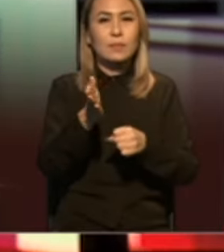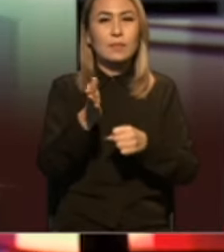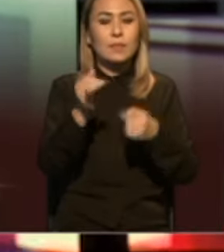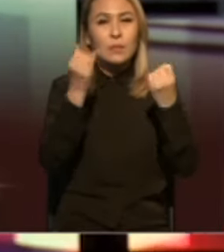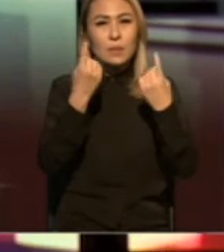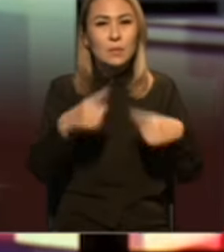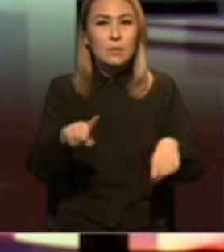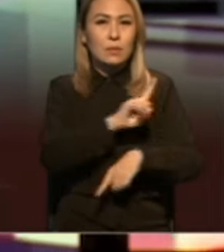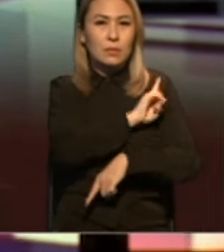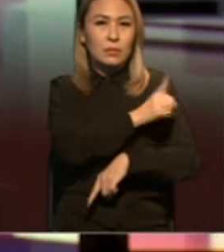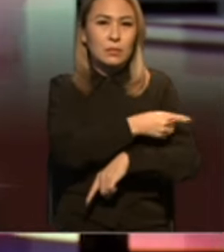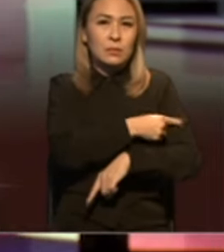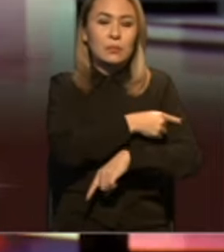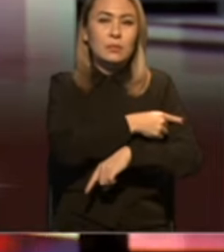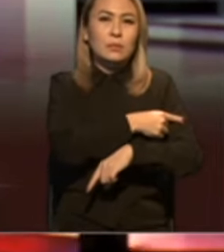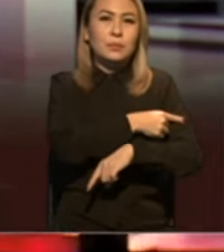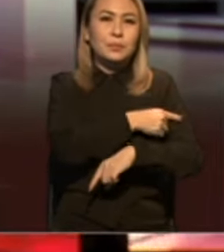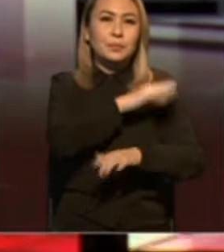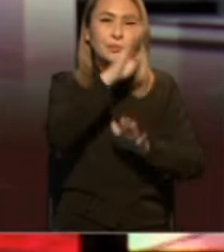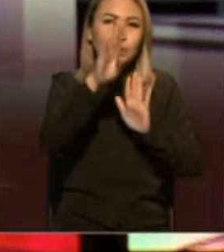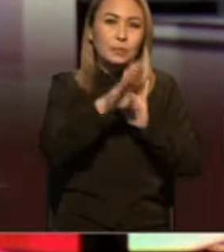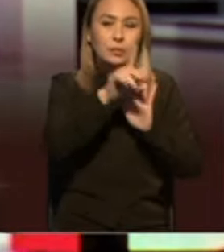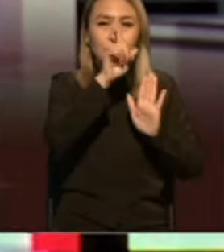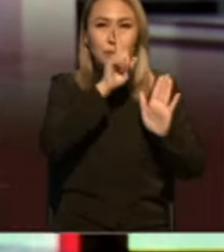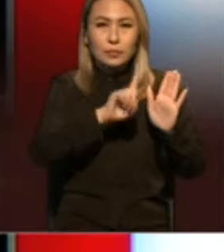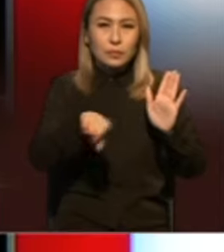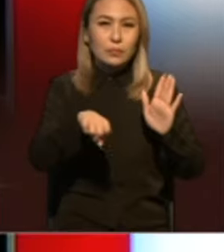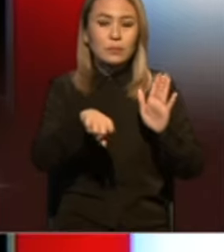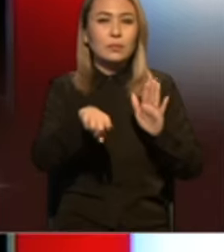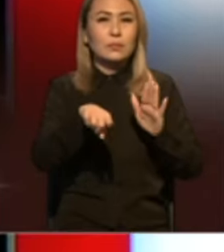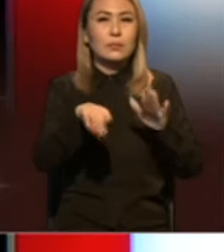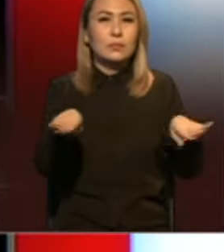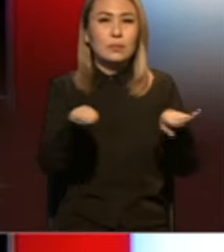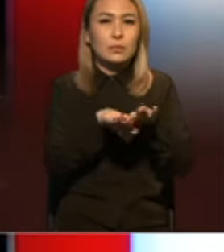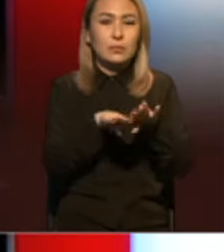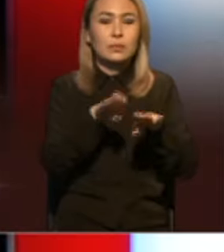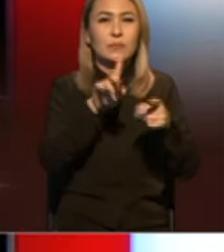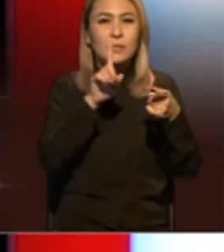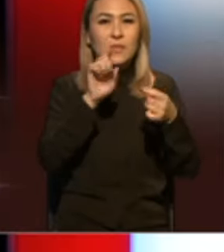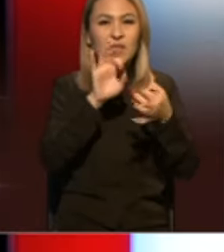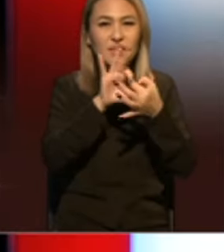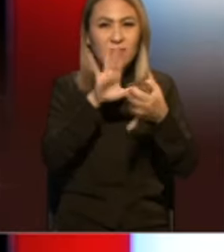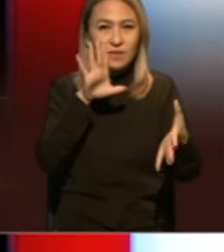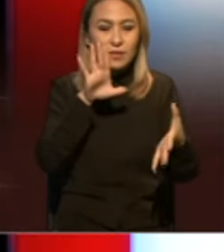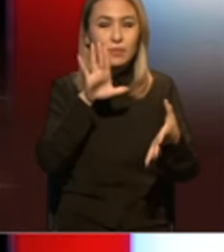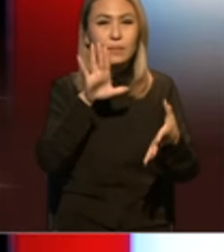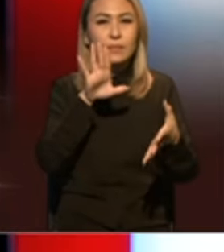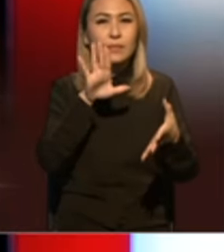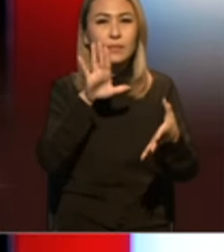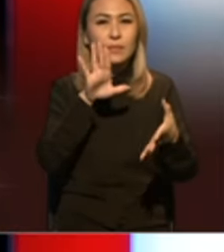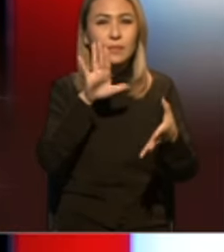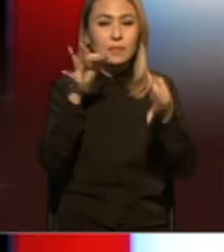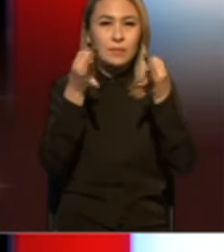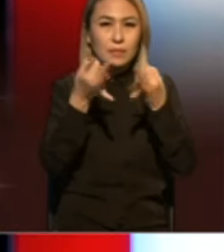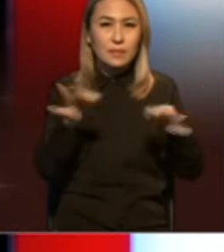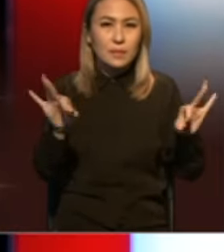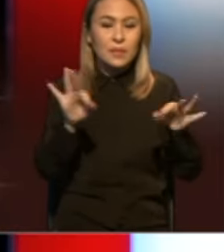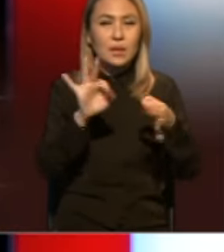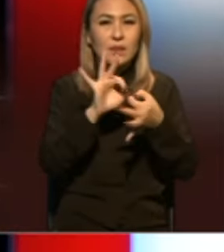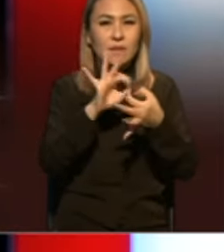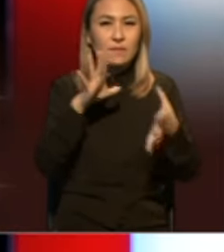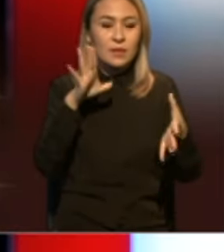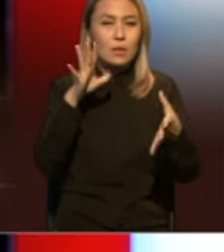басқа күштерге бағынышты болмайтын, осындай тәуелсіз, демократия деп айтпаймын,